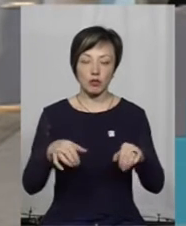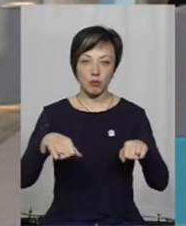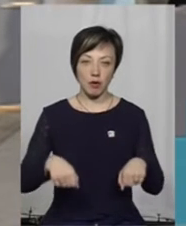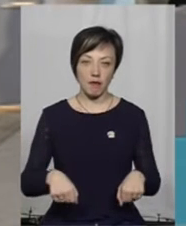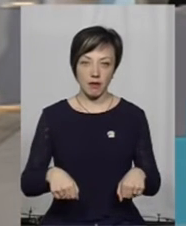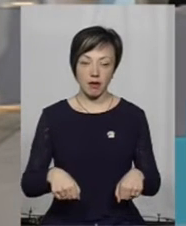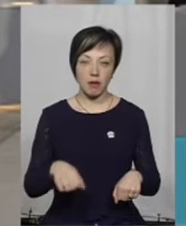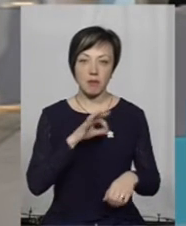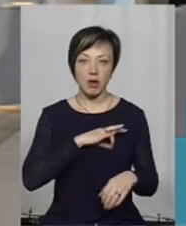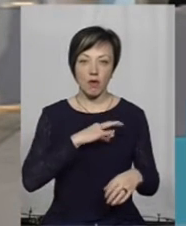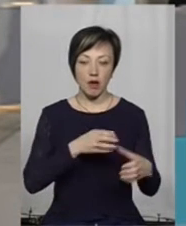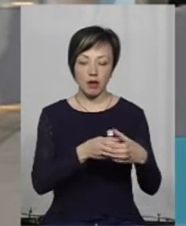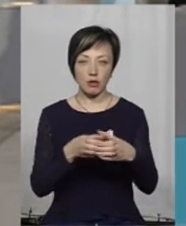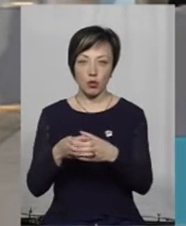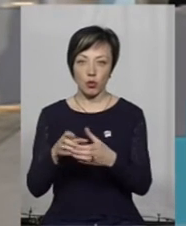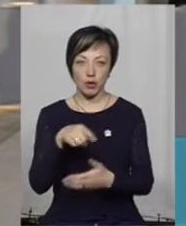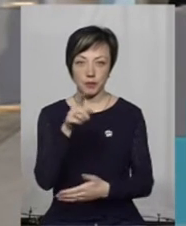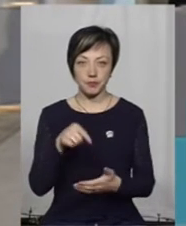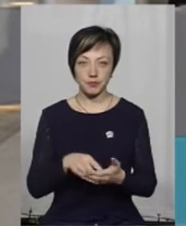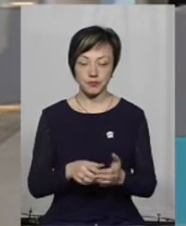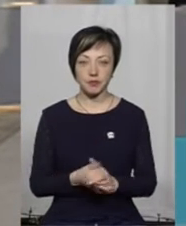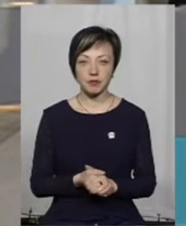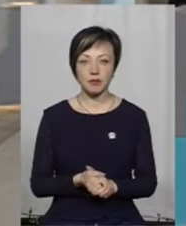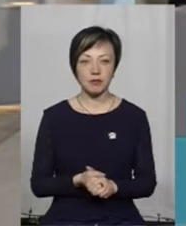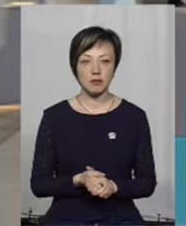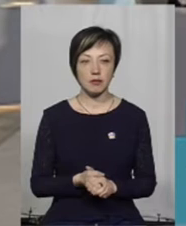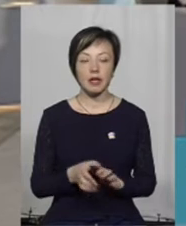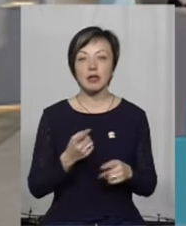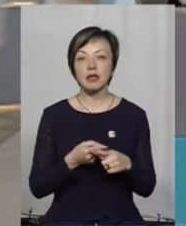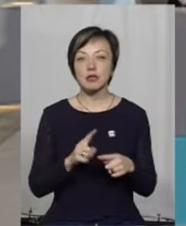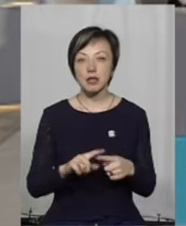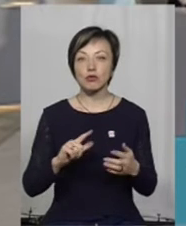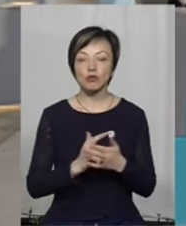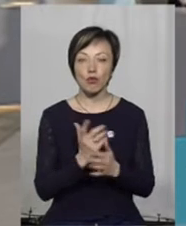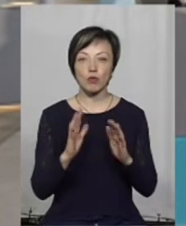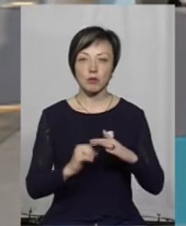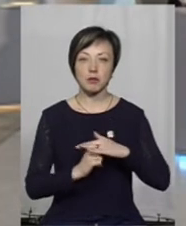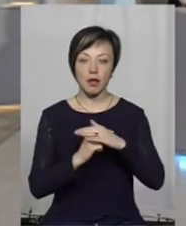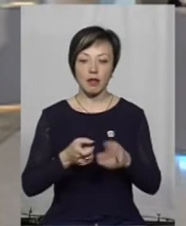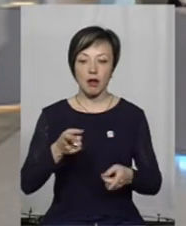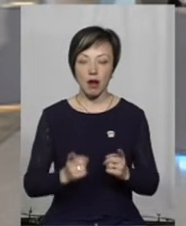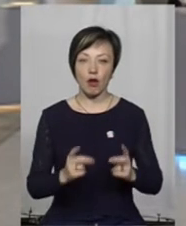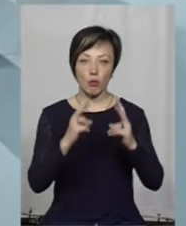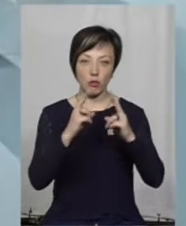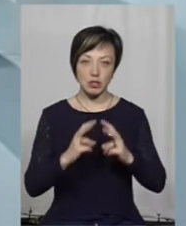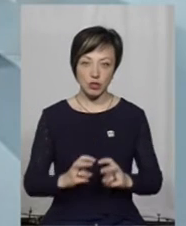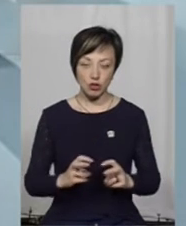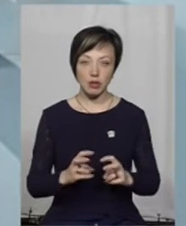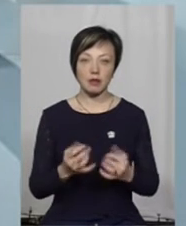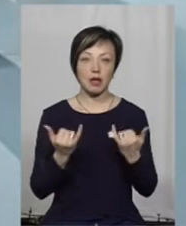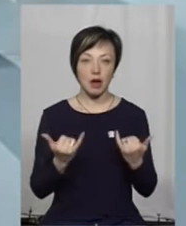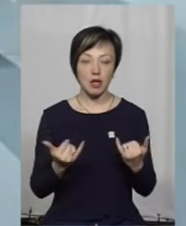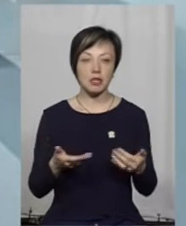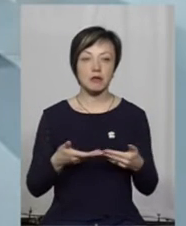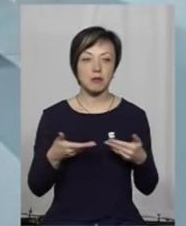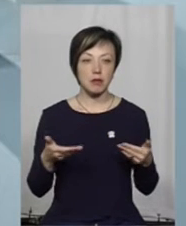права пільгових категорій? Ну, на чому будуть базуватися? Це знову ж буде базуватися на реальному обстеженні. Наразі